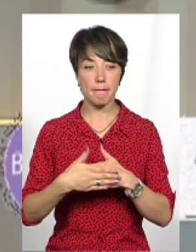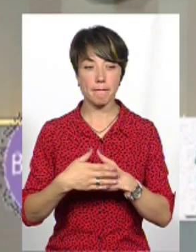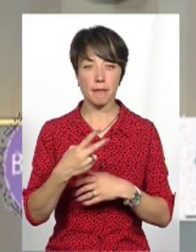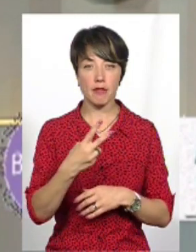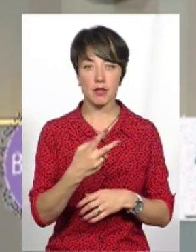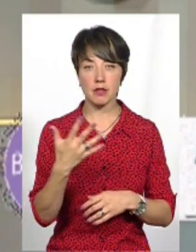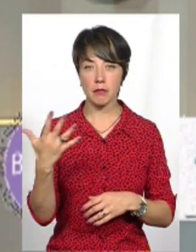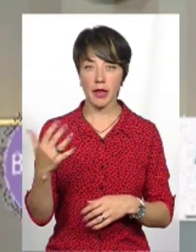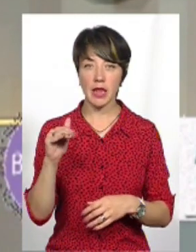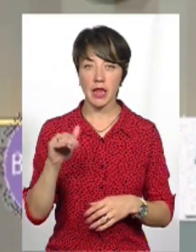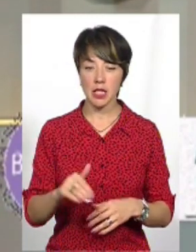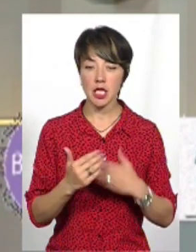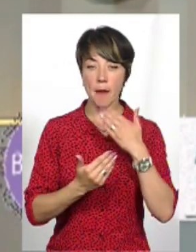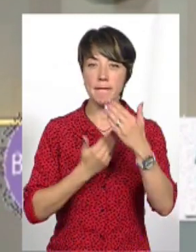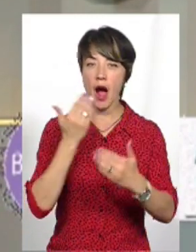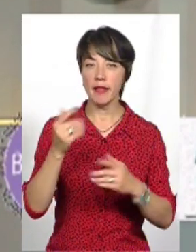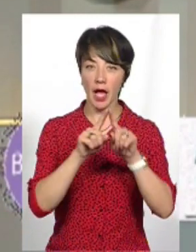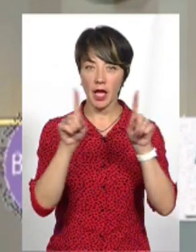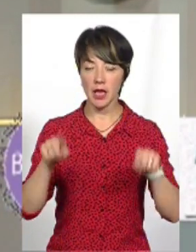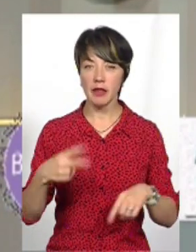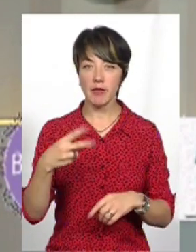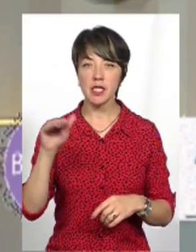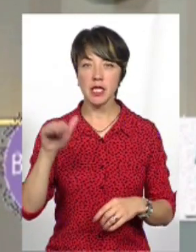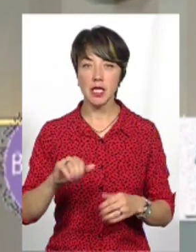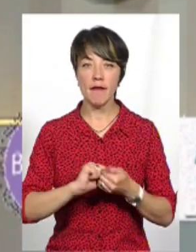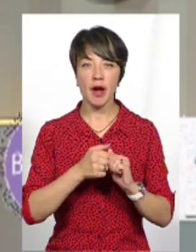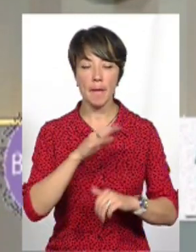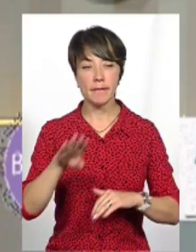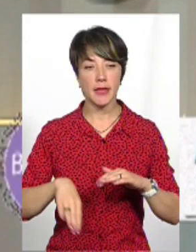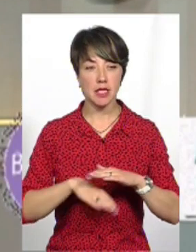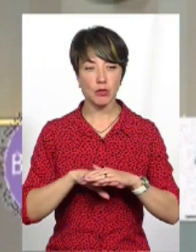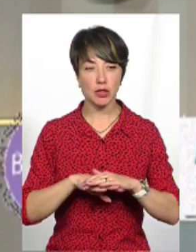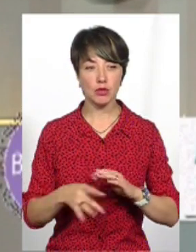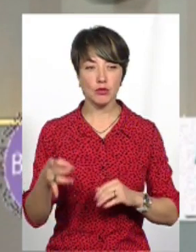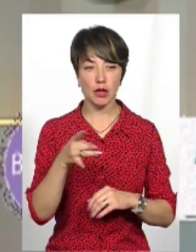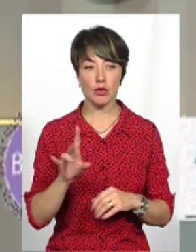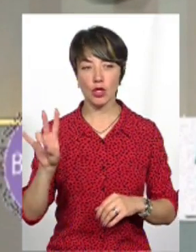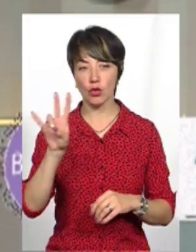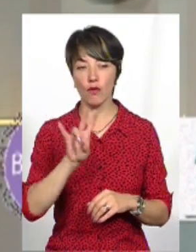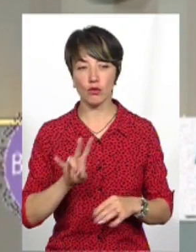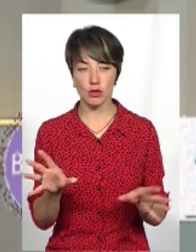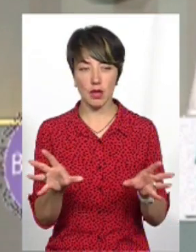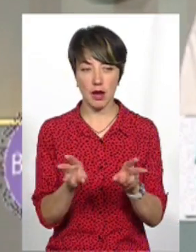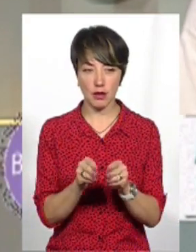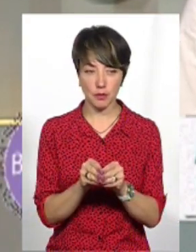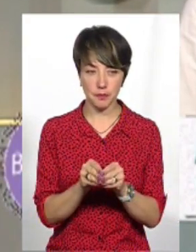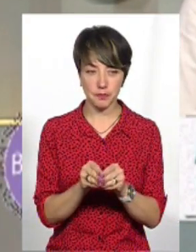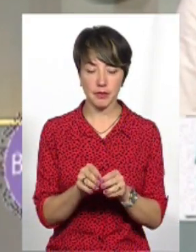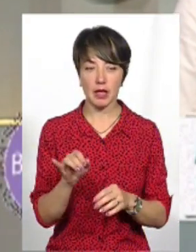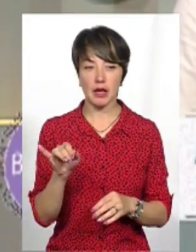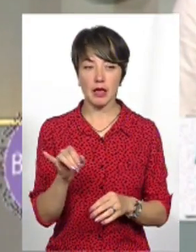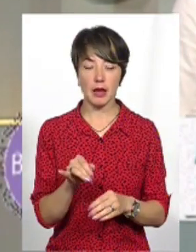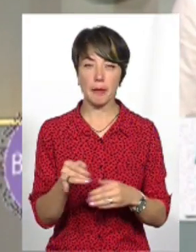25 тисяч анкет. Це 20 тисяч анкет в Кам'янець-Подільському районі і Новоушицькому разом. І